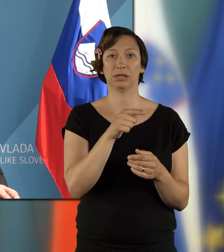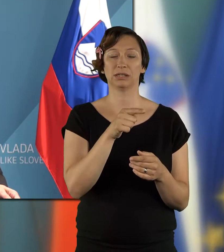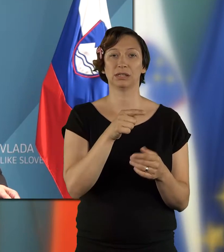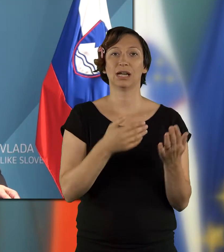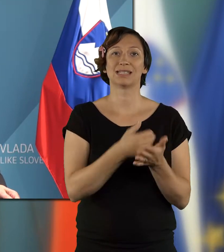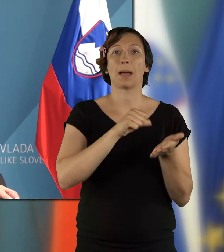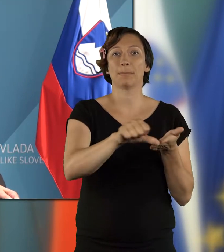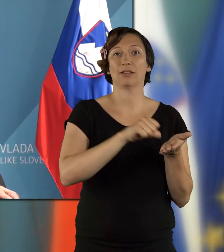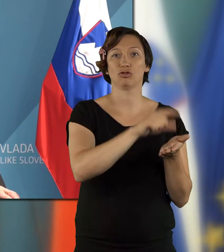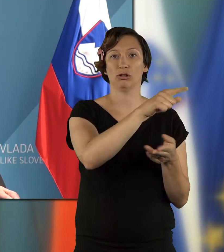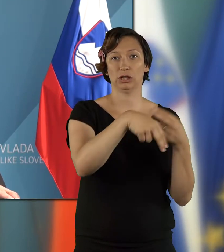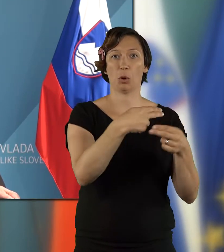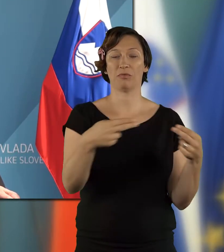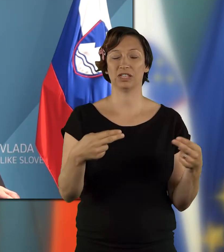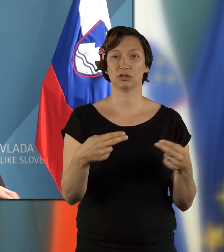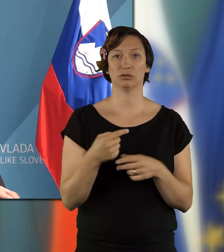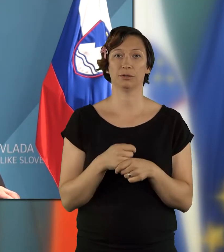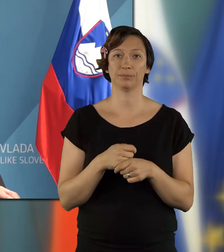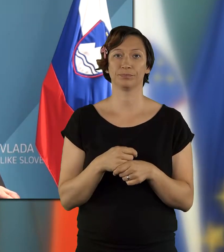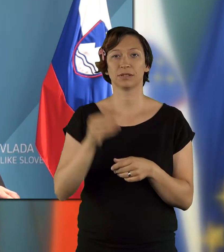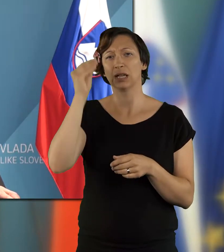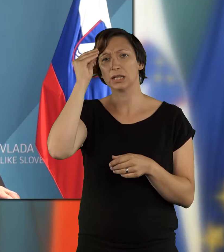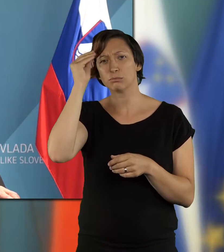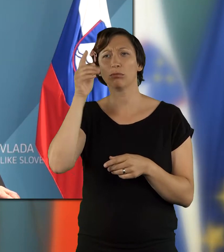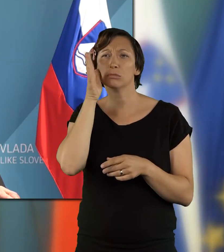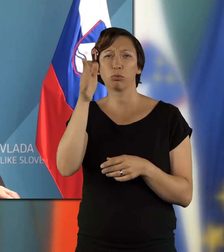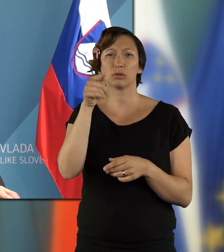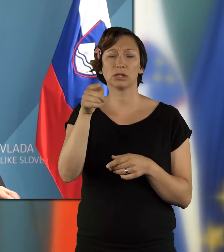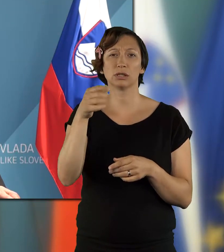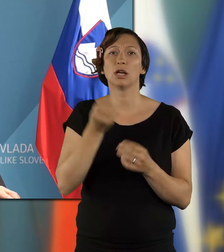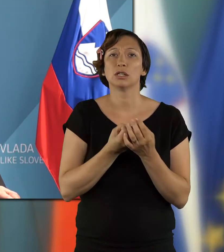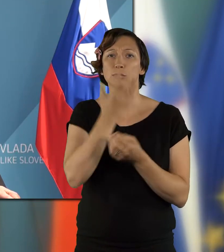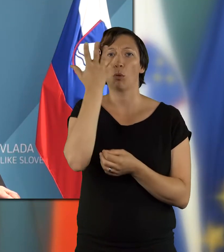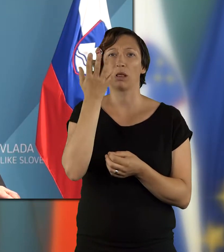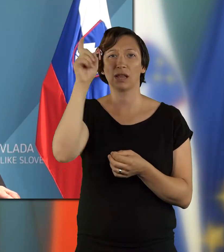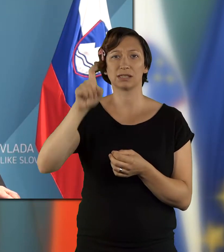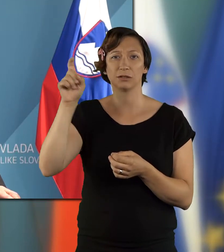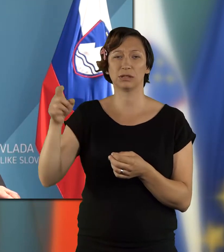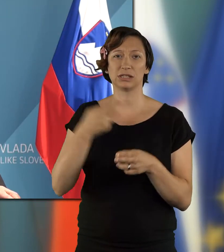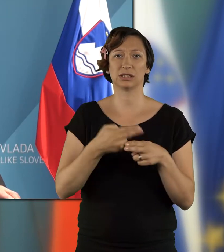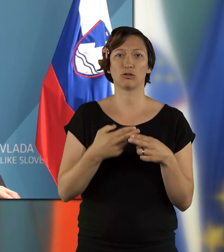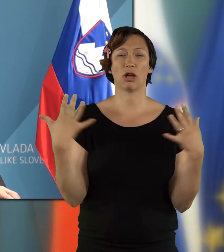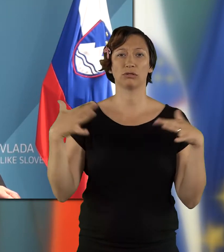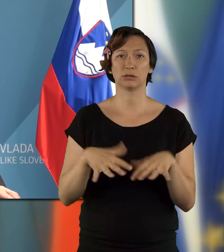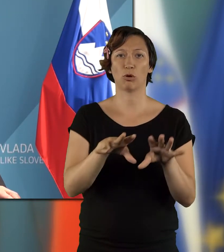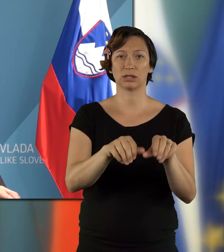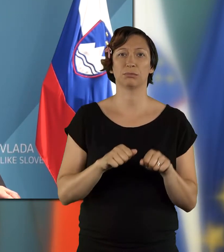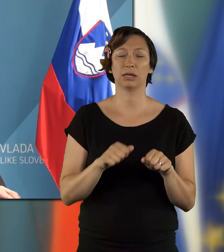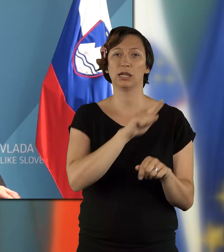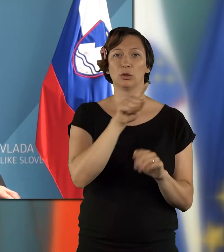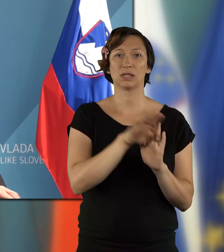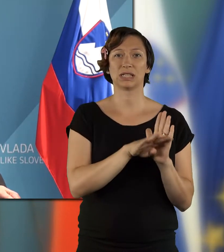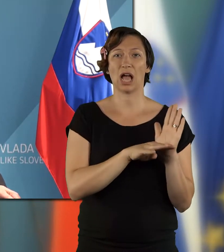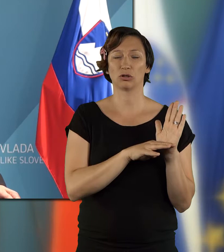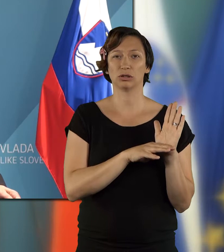za plačilo teh obveznosti. In spomnili se boste, da je v spomladanskih mesecih Državni zbor sprejel